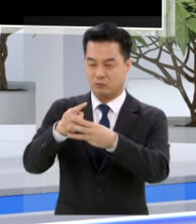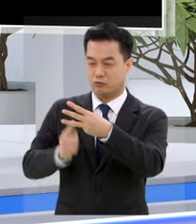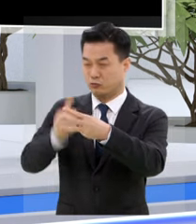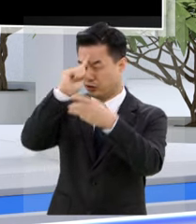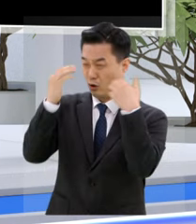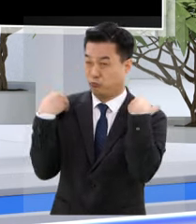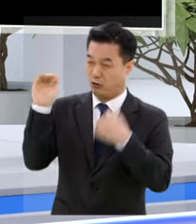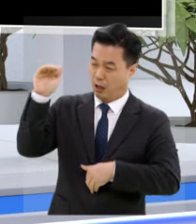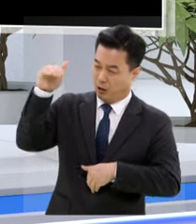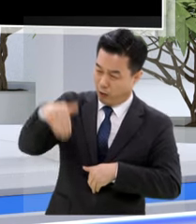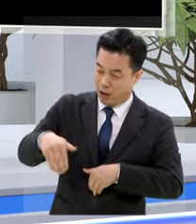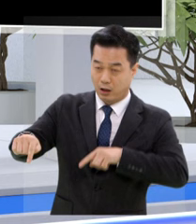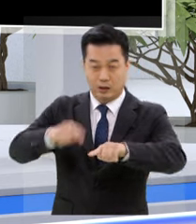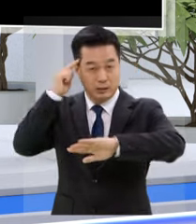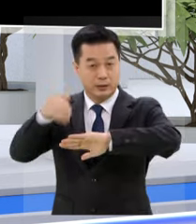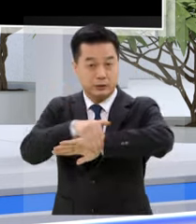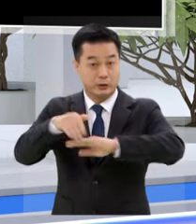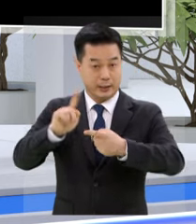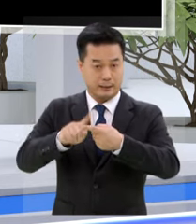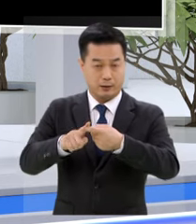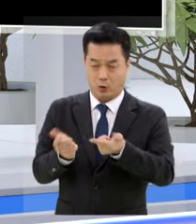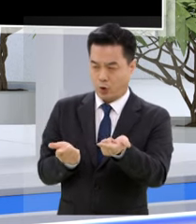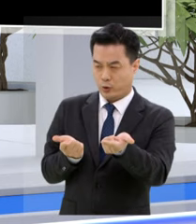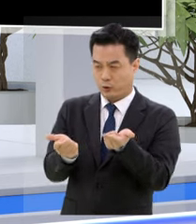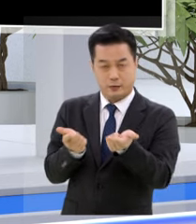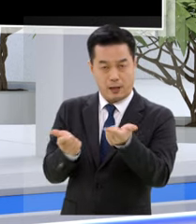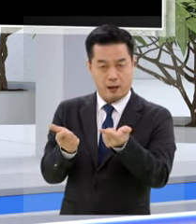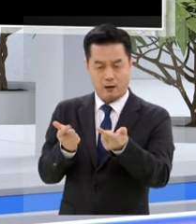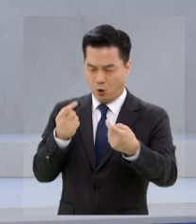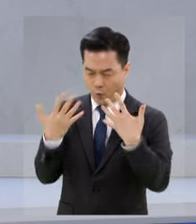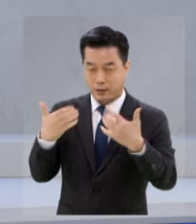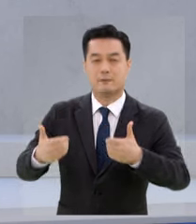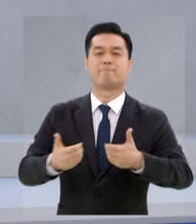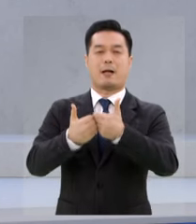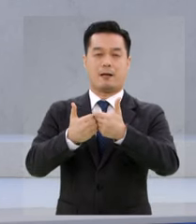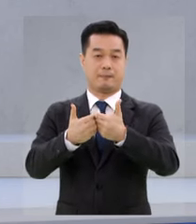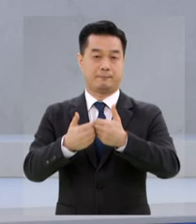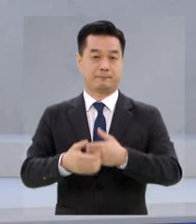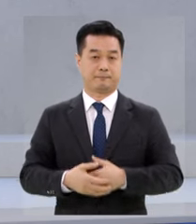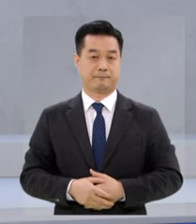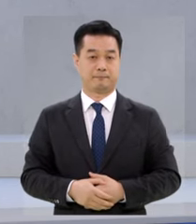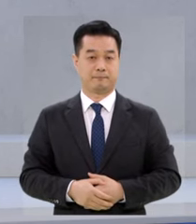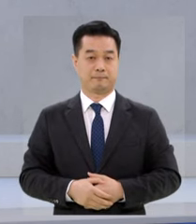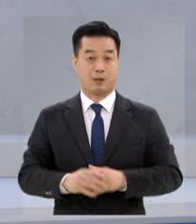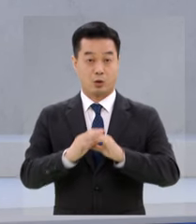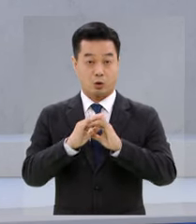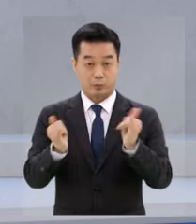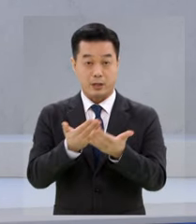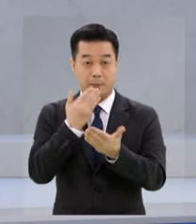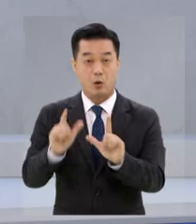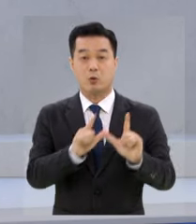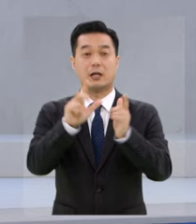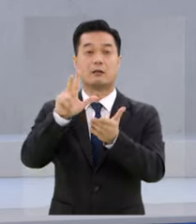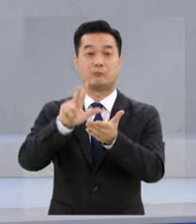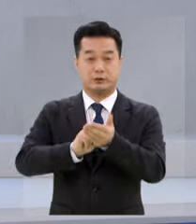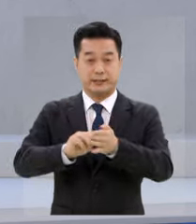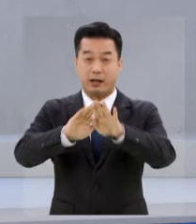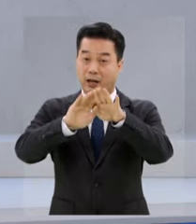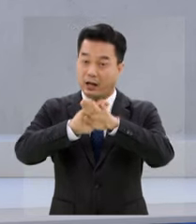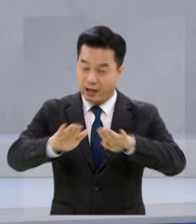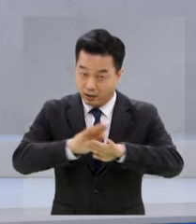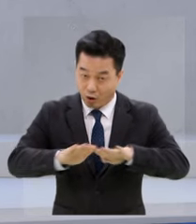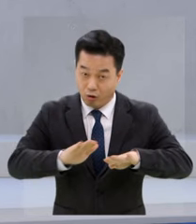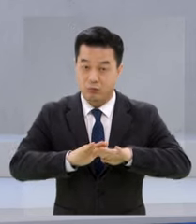정책에 확실하게 견제하고 맞서겠습니다 국민이 먹고 사는 문제를 해결해